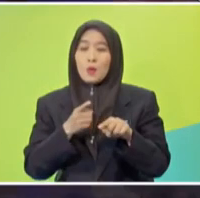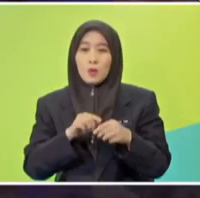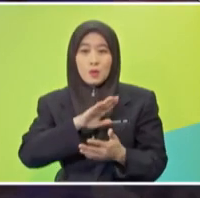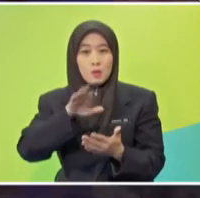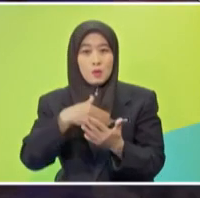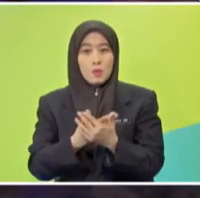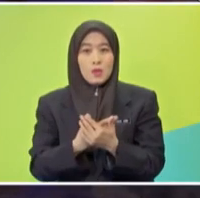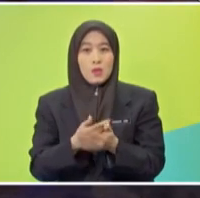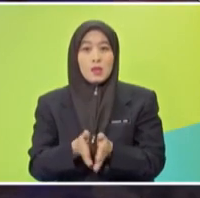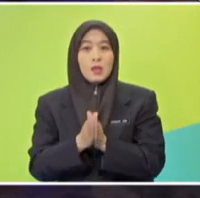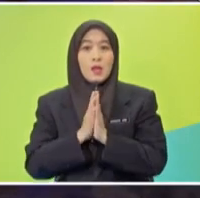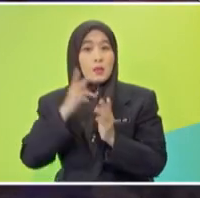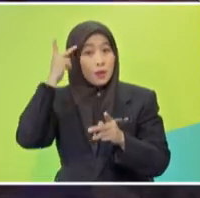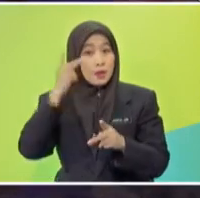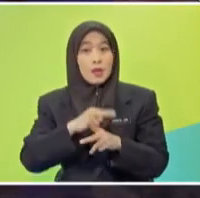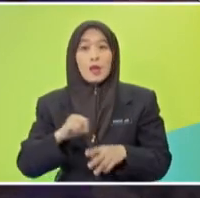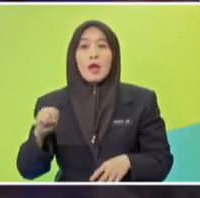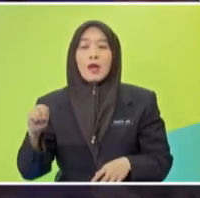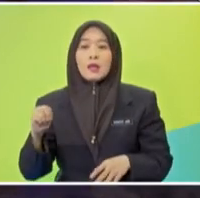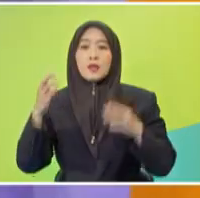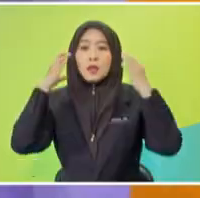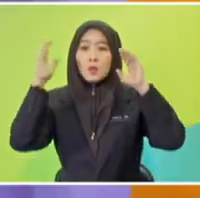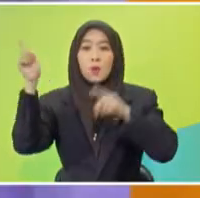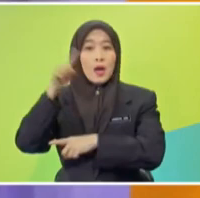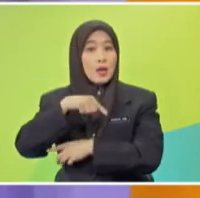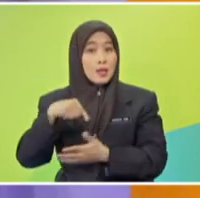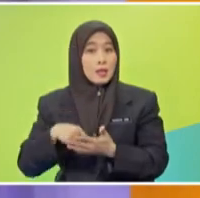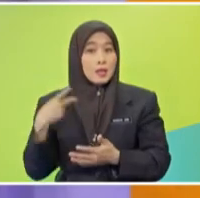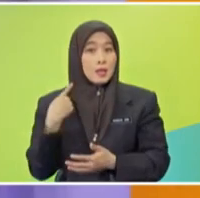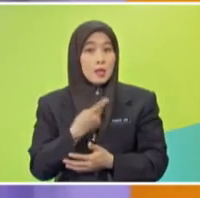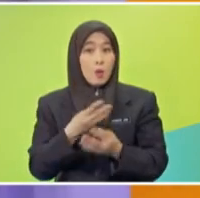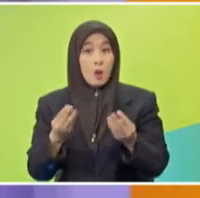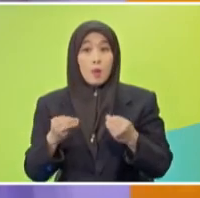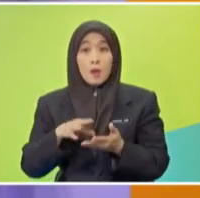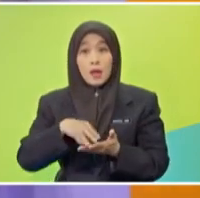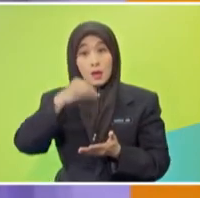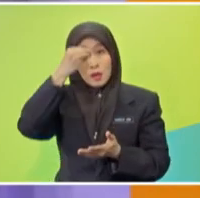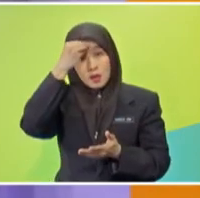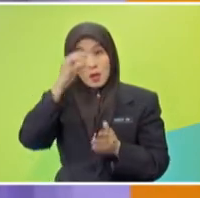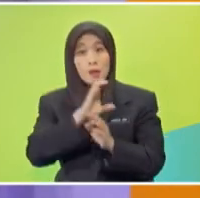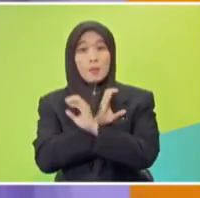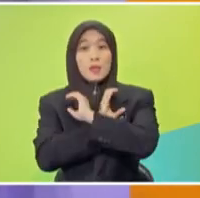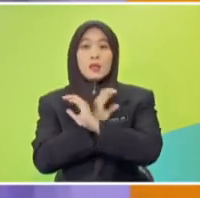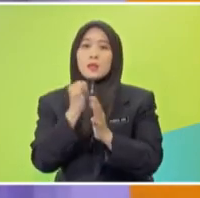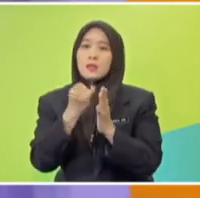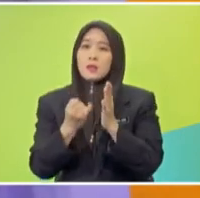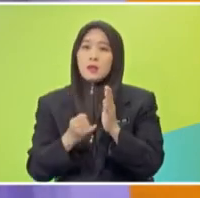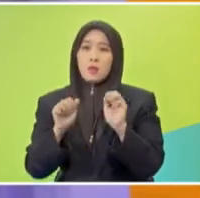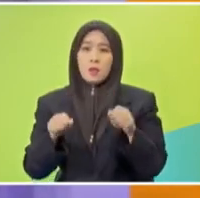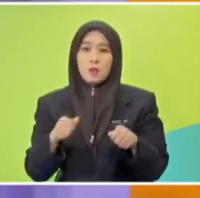perkenalan Okelah Cikgu hari ini kita nak belajar tajuknya Indah penceti seni betul